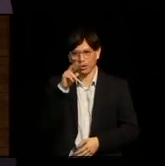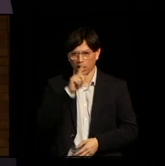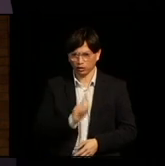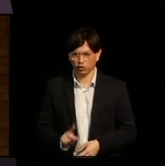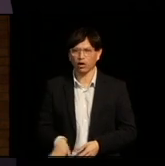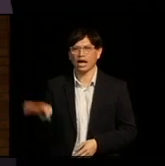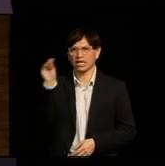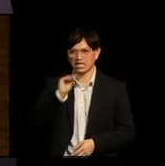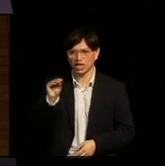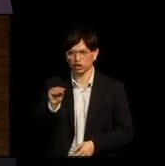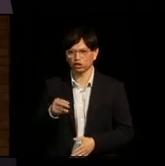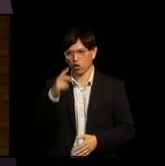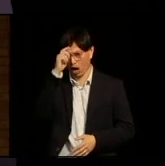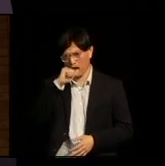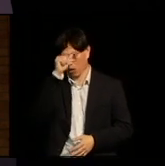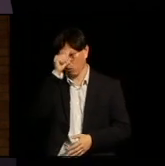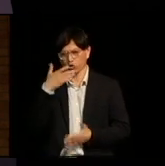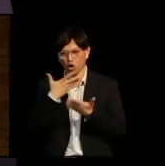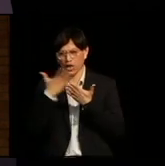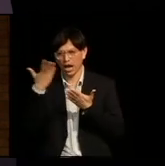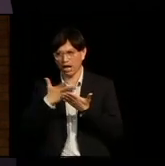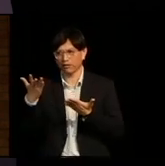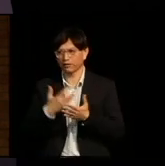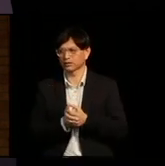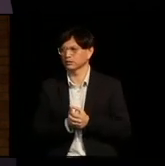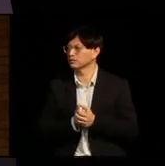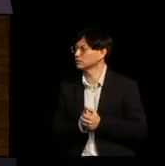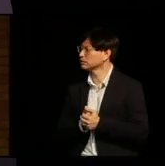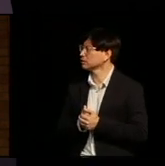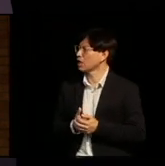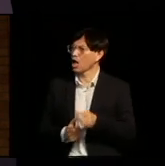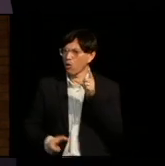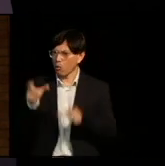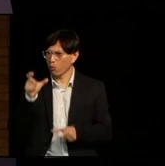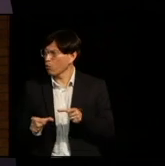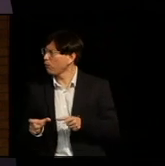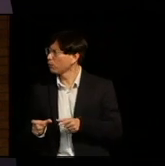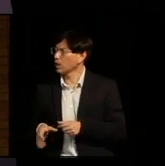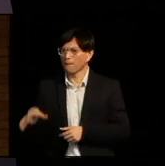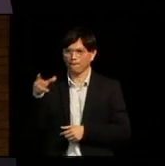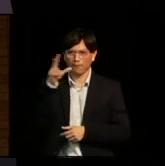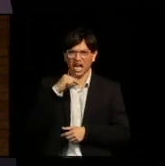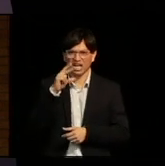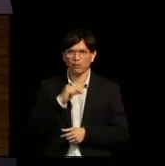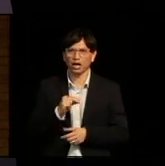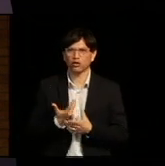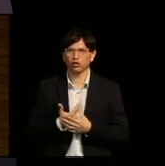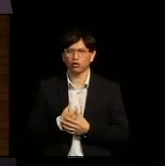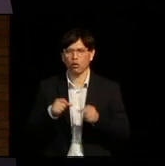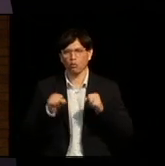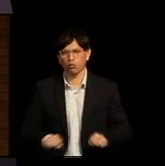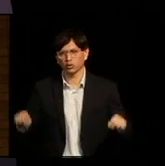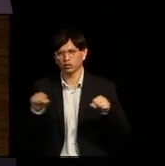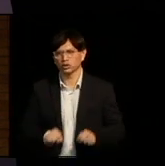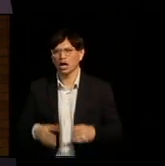confessione quindi il viceparroco che c'era in quel momento mi ha chiamato e mi ha chiesto se potevamo fare